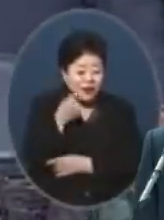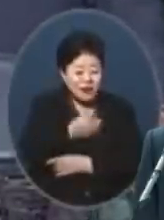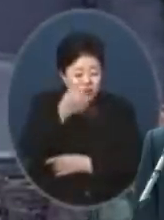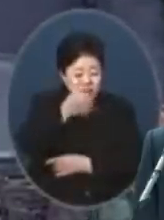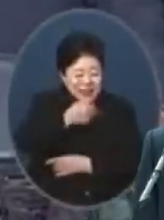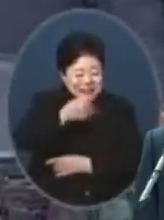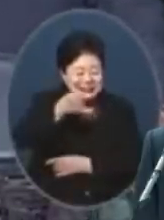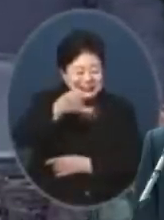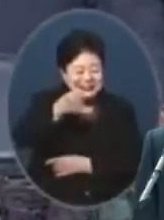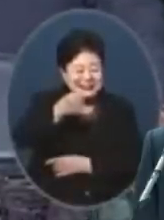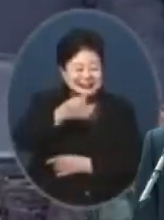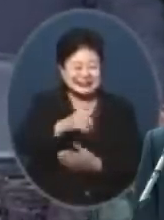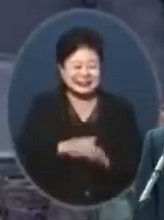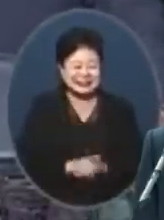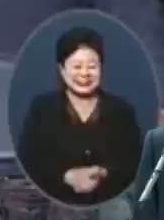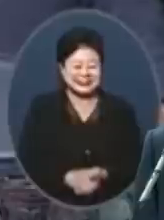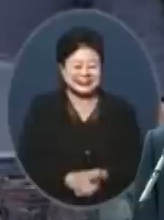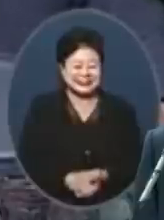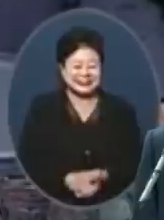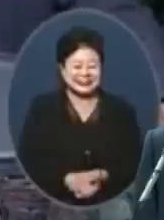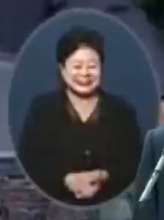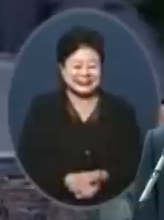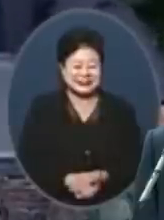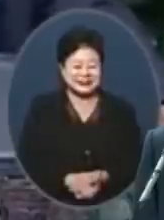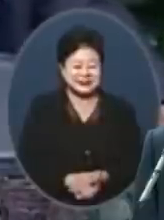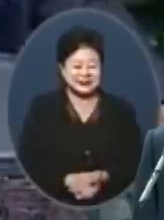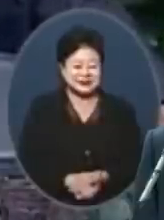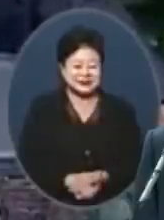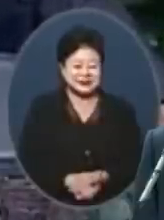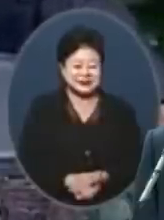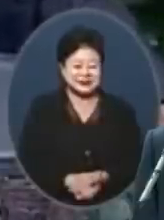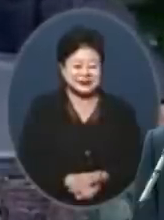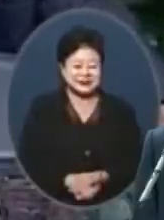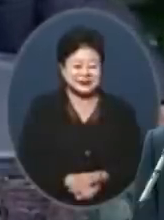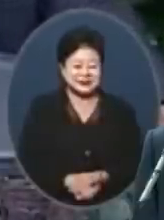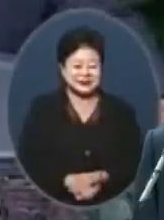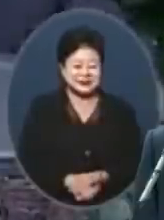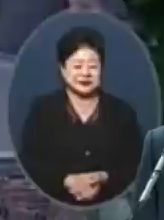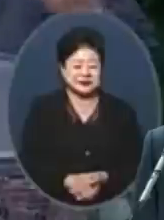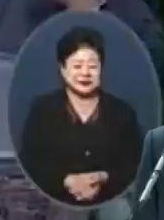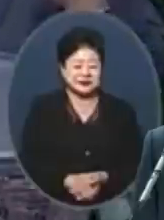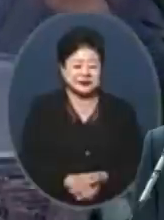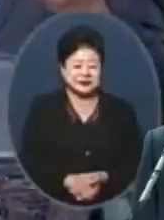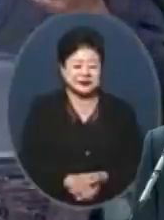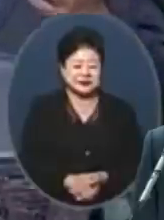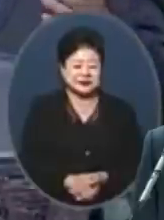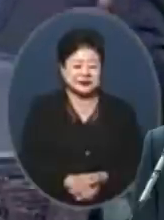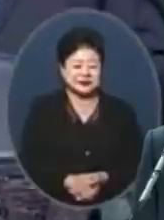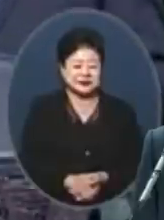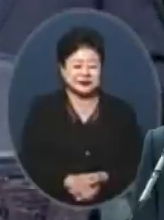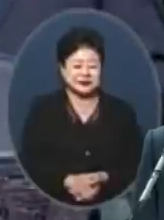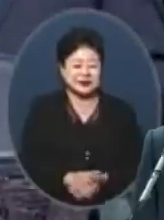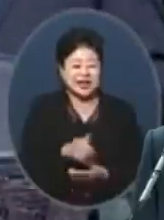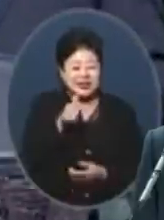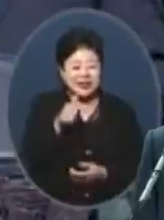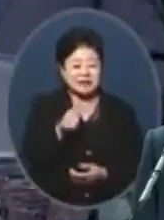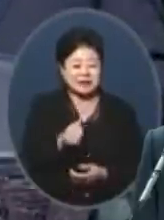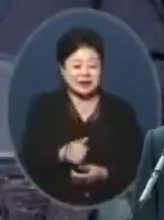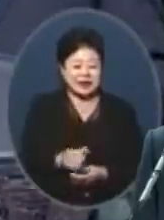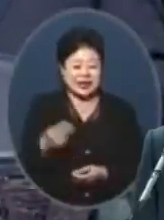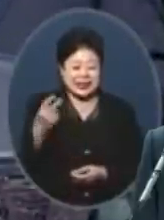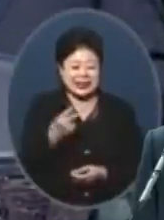꿈을 꾸기 시작했습니다. So she started coming to our church, our full gospel church, and started having a dream. 남편과